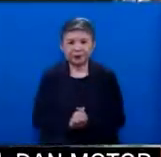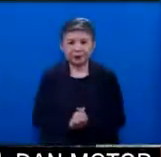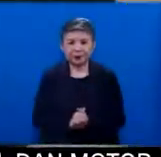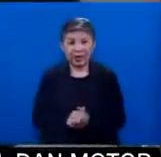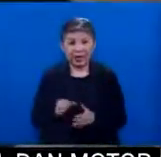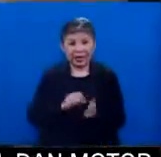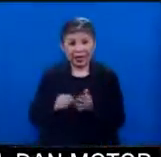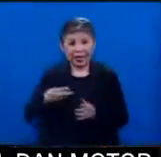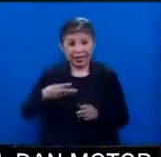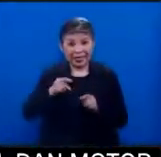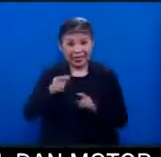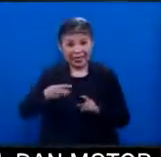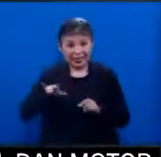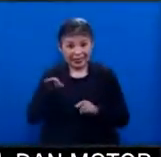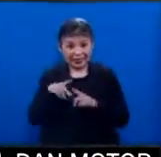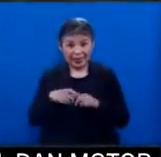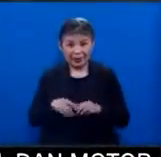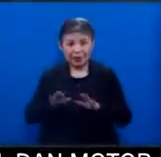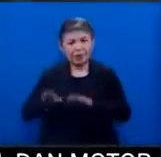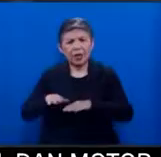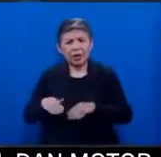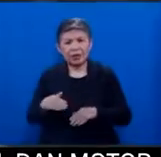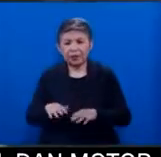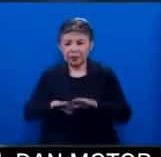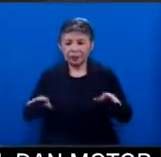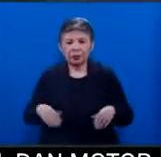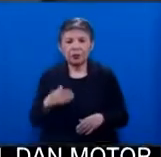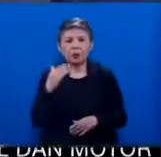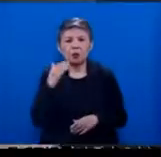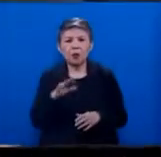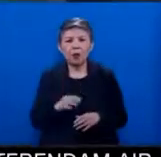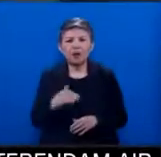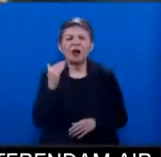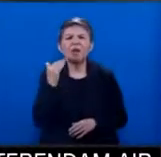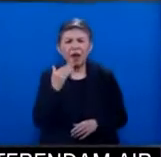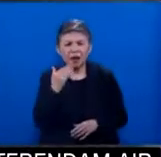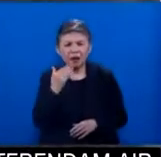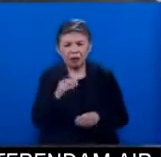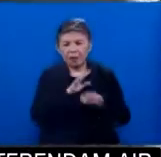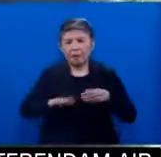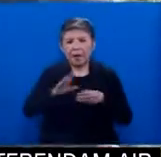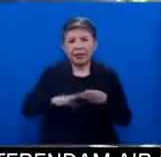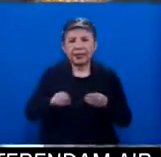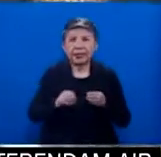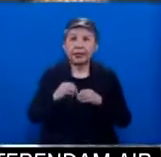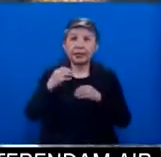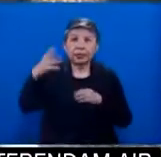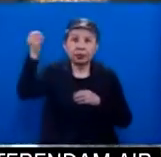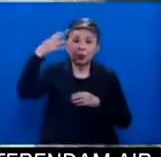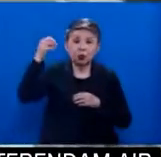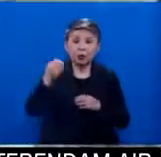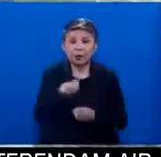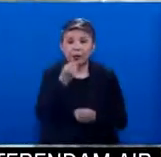Bagi Reza, merawat indukan iguana di kandang sederhana halaman rumah tidak sulit. Iguana hanya perlu dimandikan, dijemur, dan diberi makan sayur